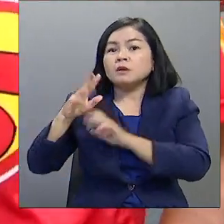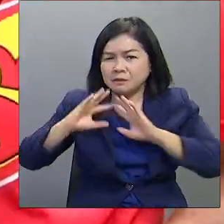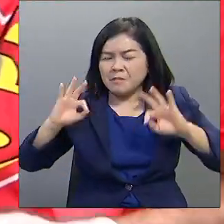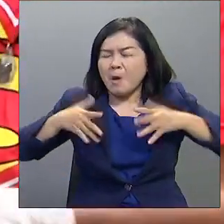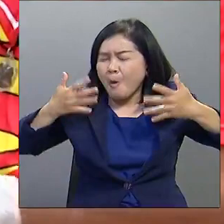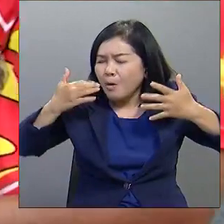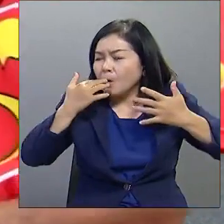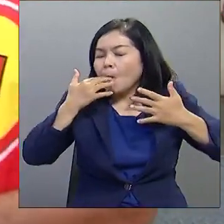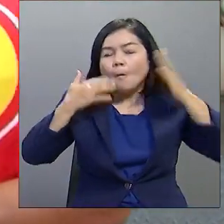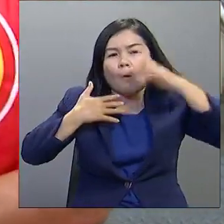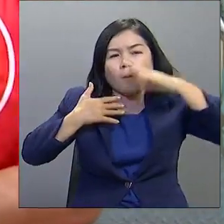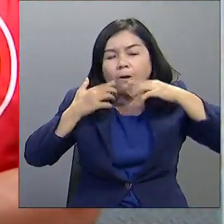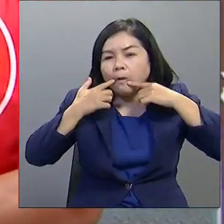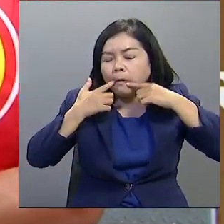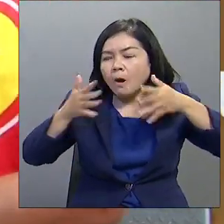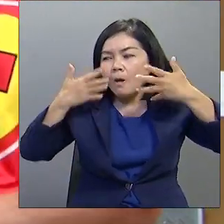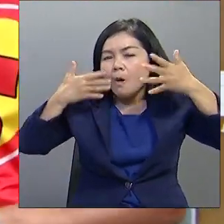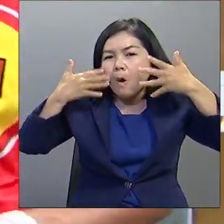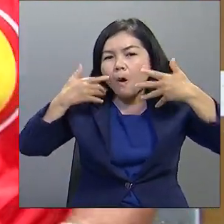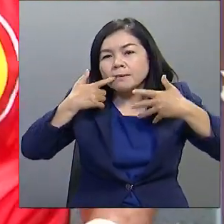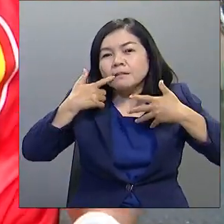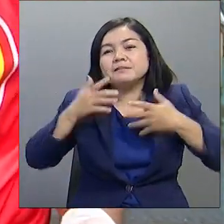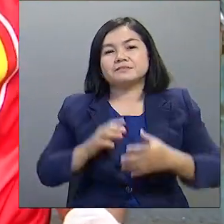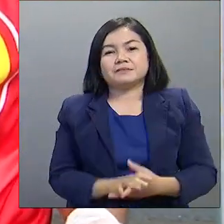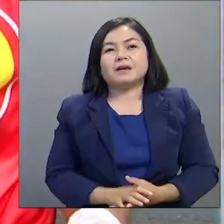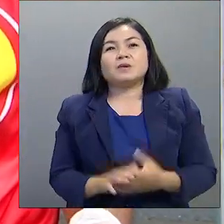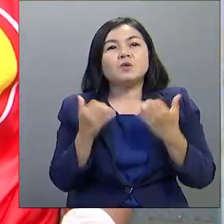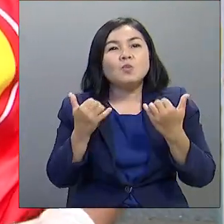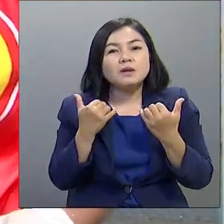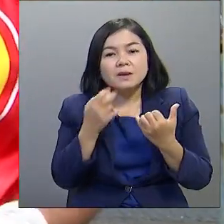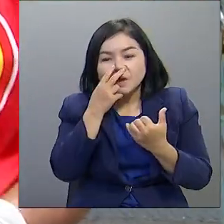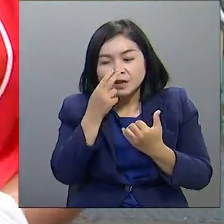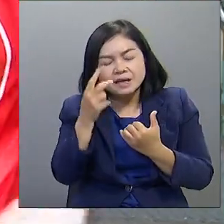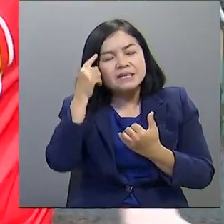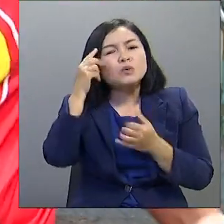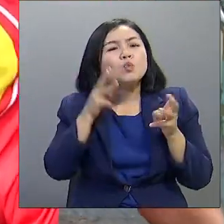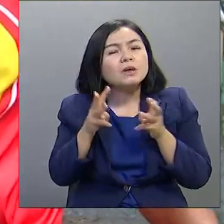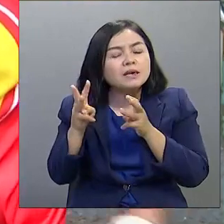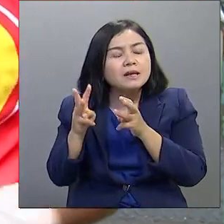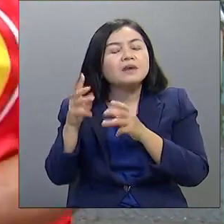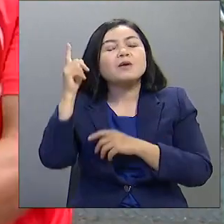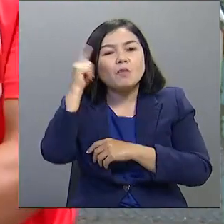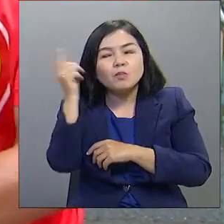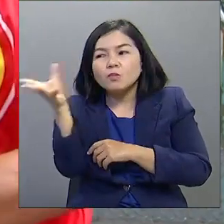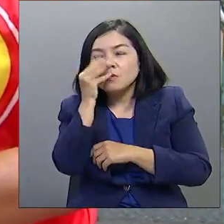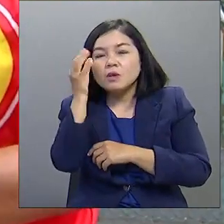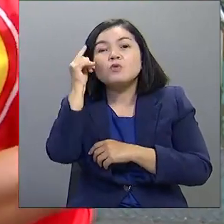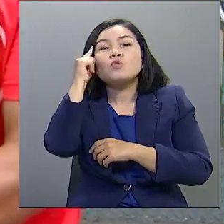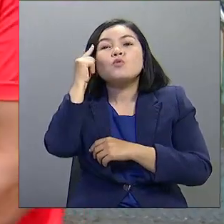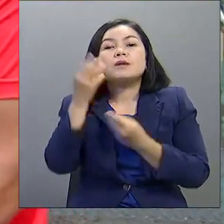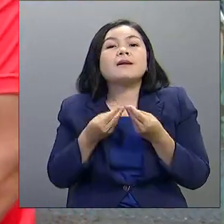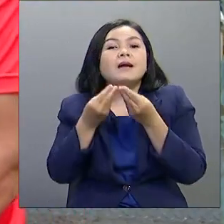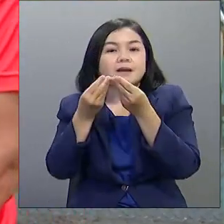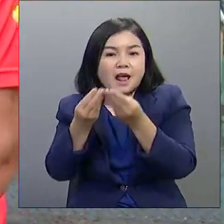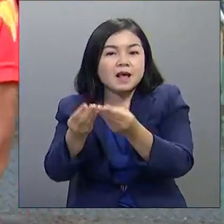กต้องค่ะถ้าไม่เป่าเนี่ยฟันเนี่ยหลุดเหลือแต่เหงือกวันนี้นะได้มาเห็นแนวความคิดได้มารู้วิธีการแบ่งปันจุ